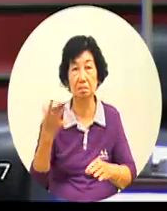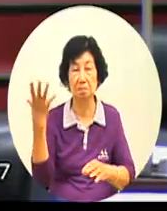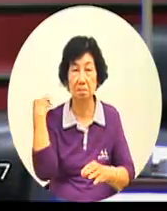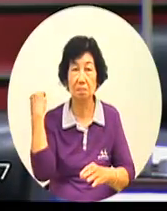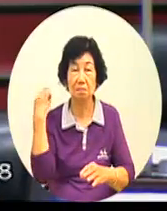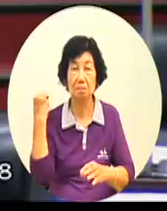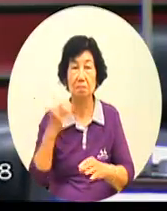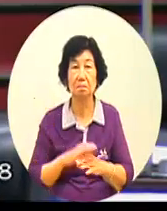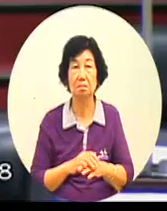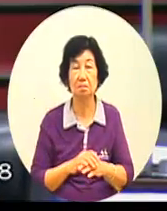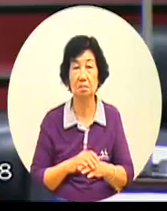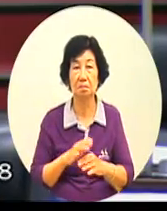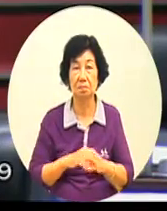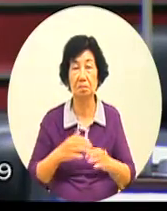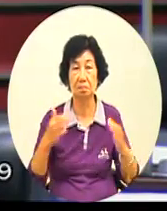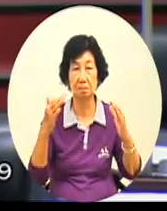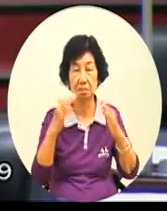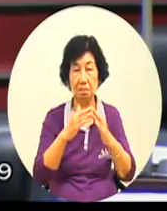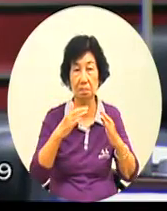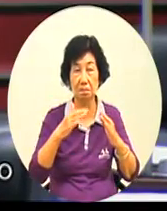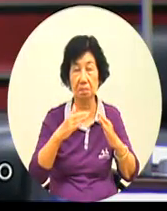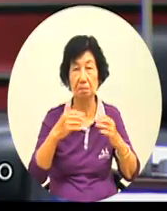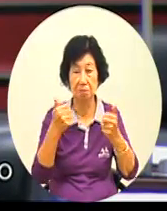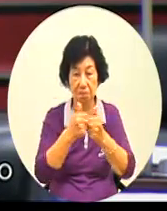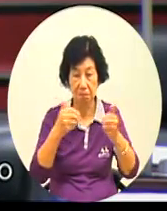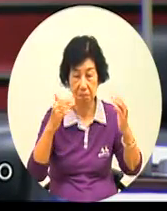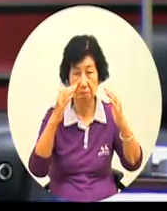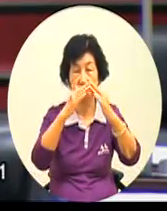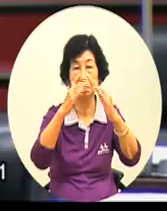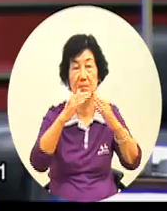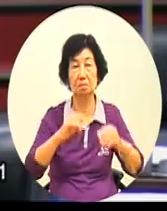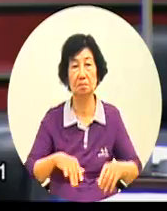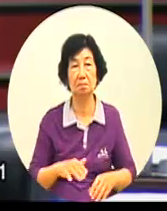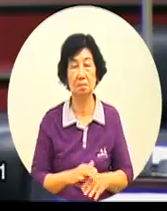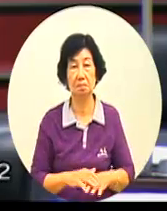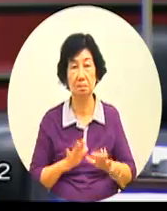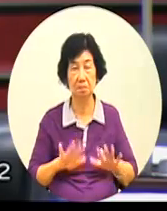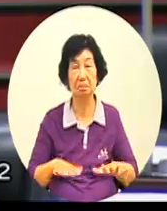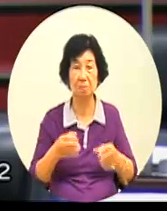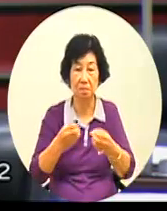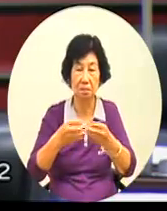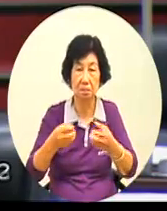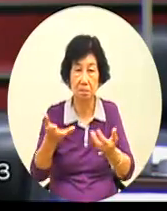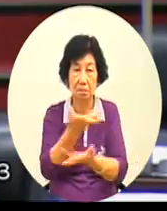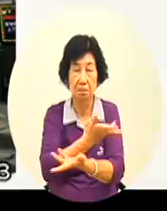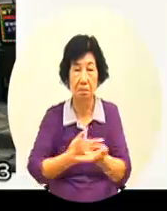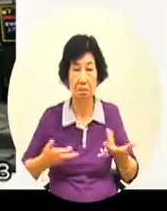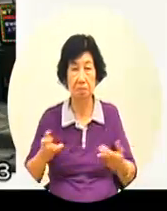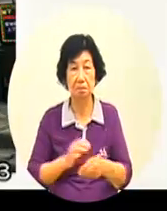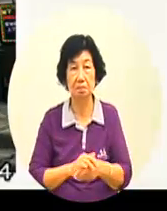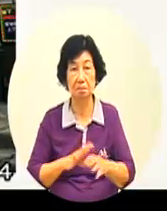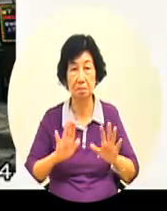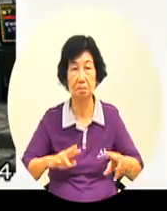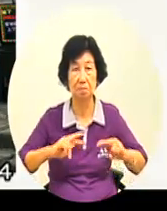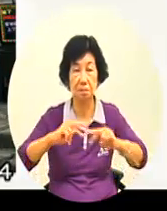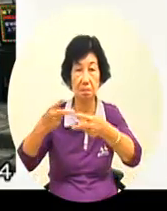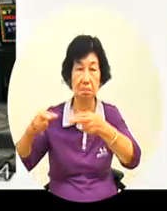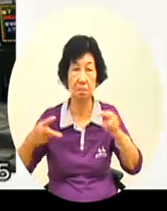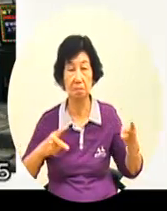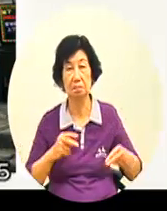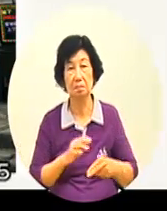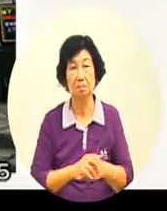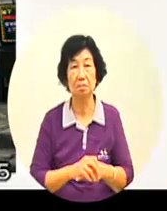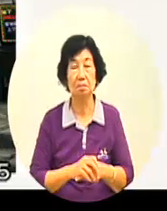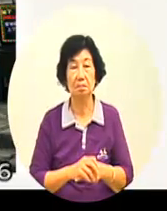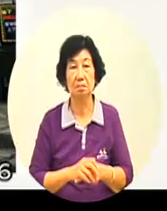是圆明会馆哈。诸位，我要跟你讨论的是说，待会我先让你看，现在都在整修，啊，就把那